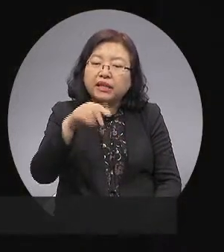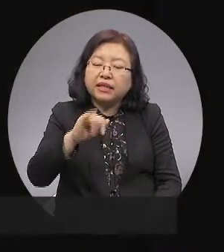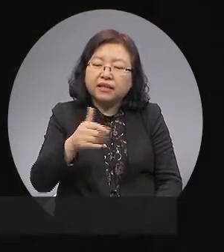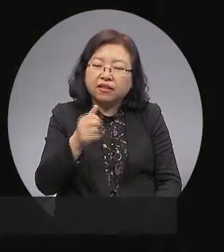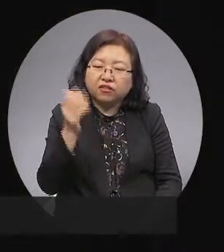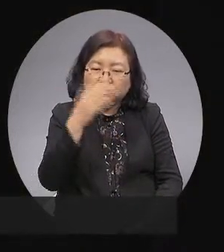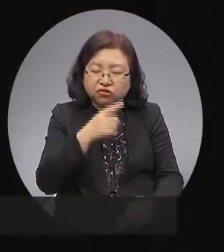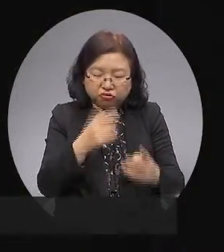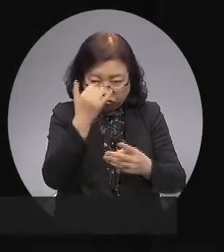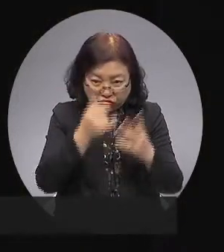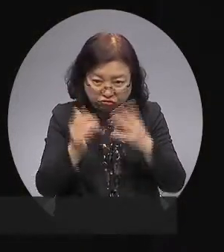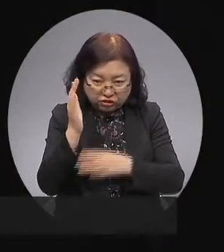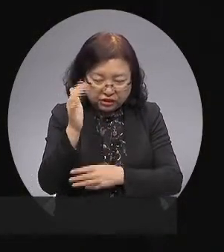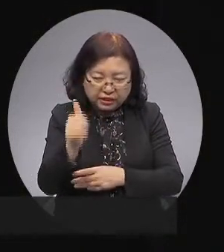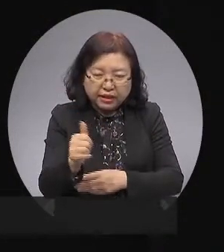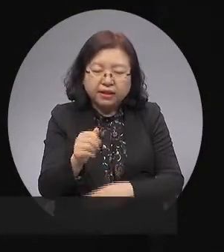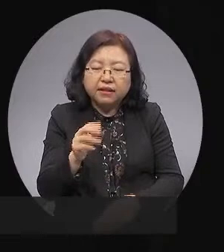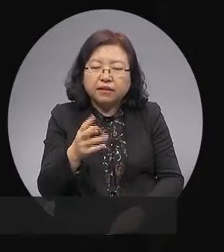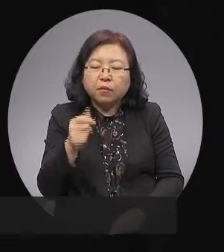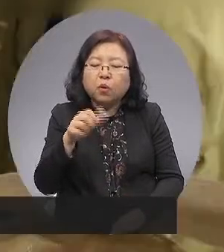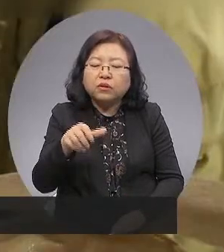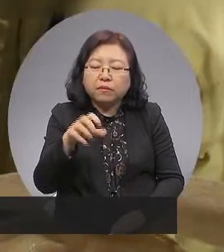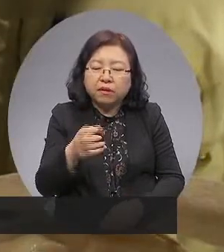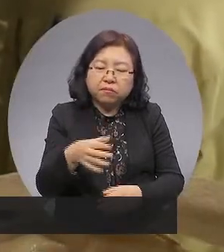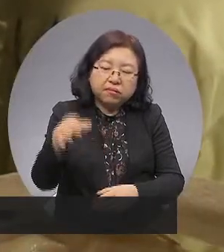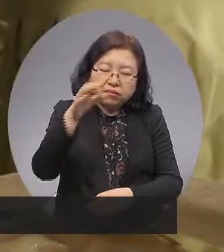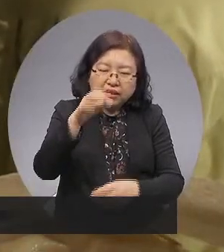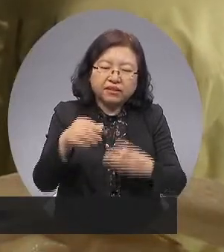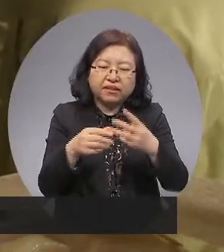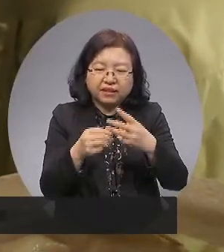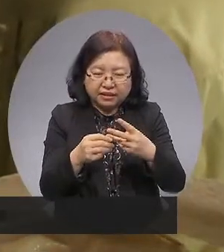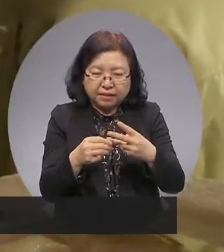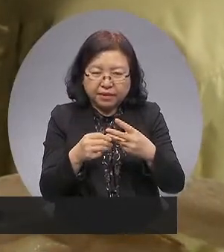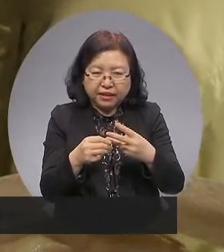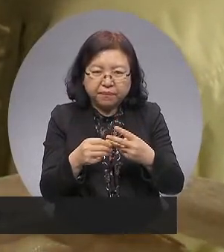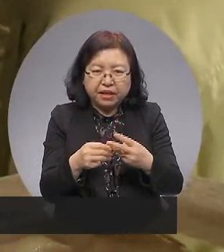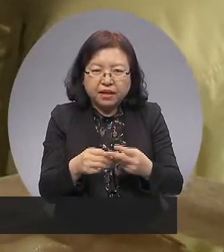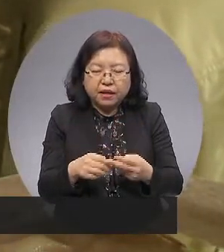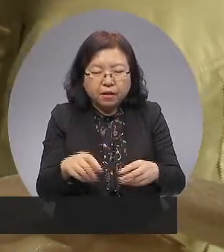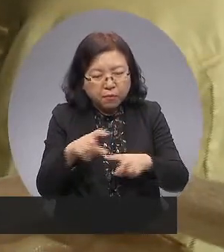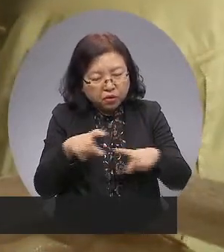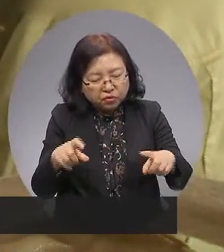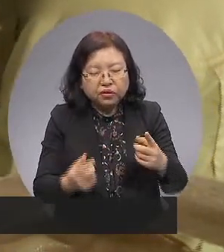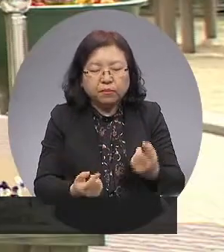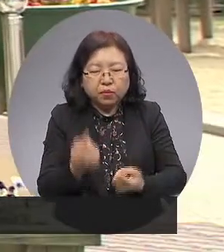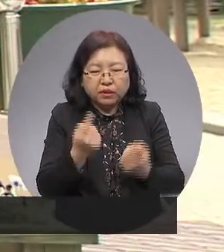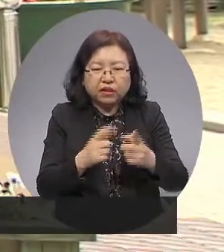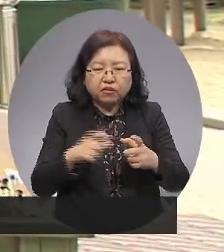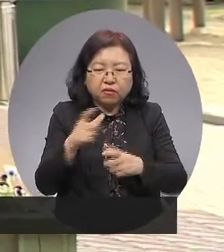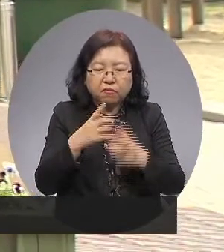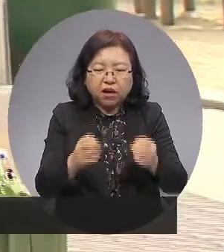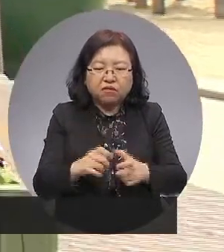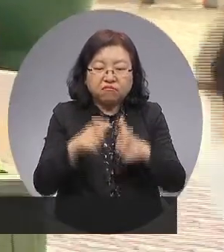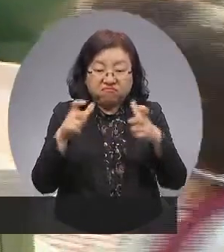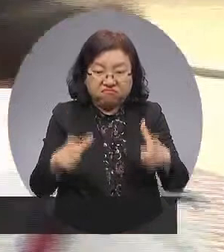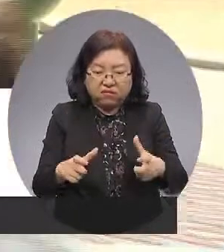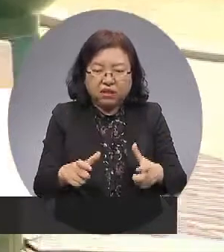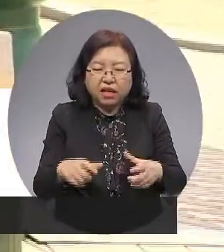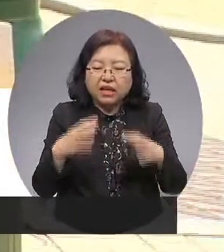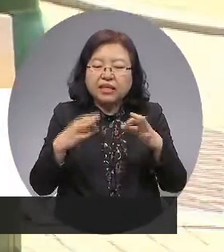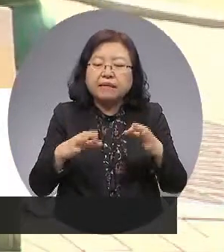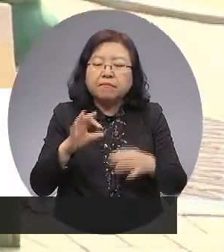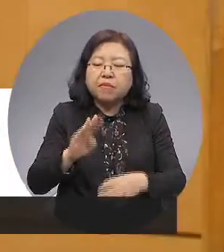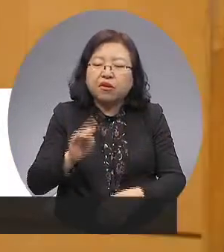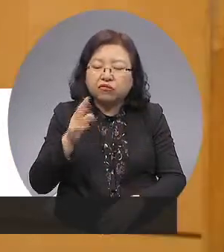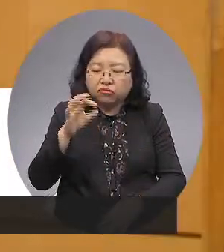4억 3,600만 원 증가해 3위를 기록하는 등 5명은 평균보다 많이 늘었고, 김병우 충북교육감